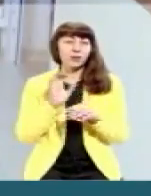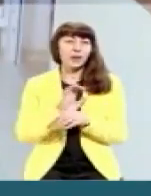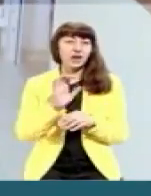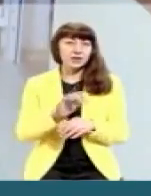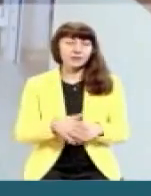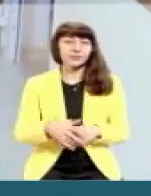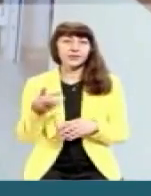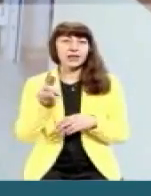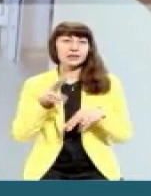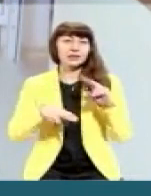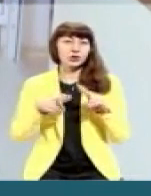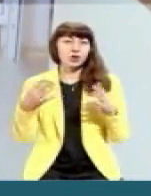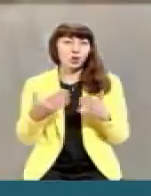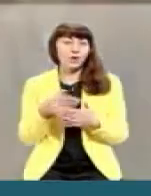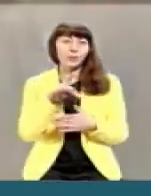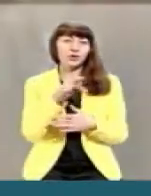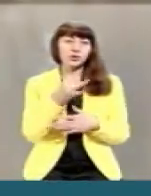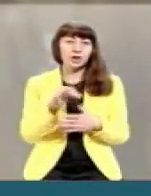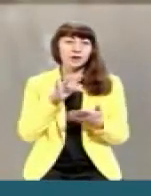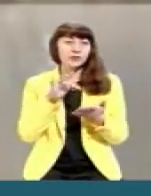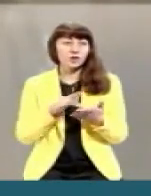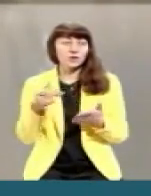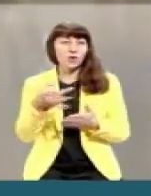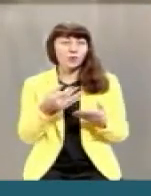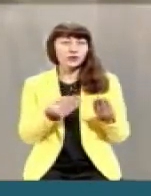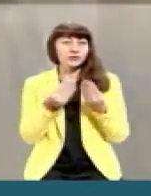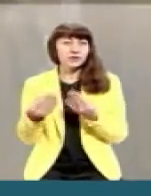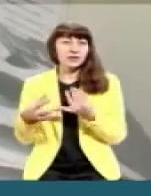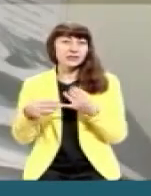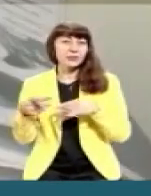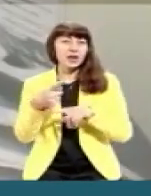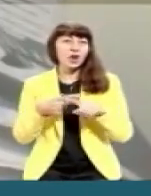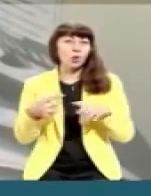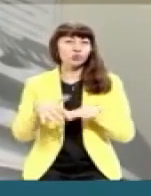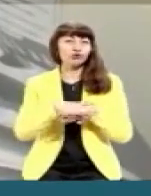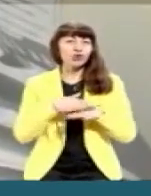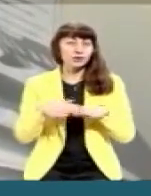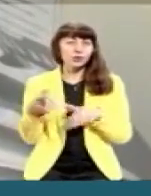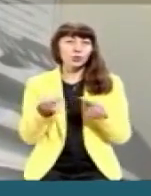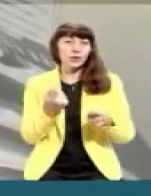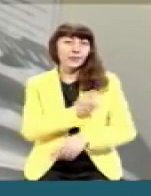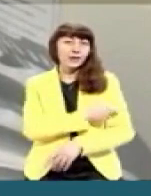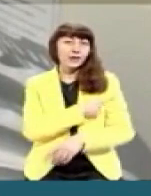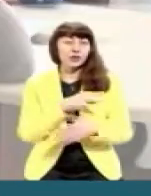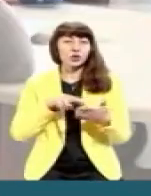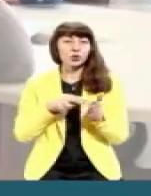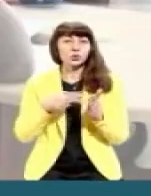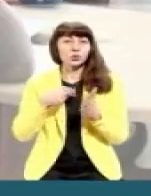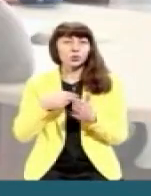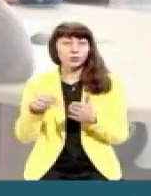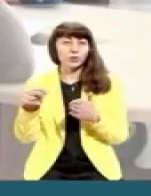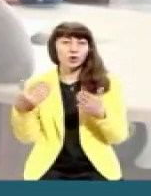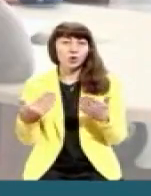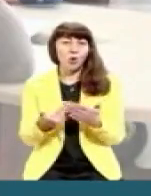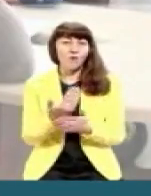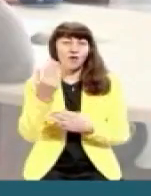Для строительства нового перинатального центра в области уже выделен земельный участок. Управлением здравоохранения планируется приобретение